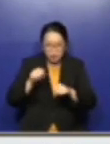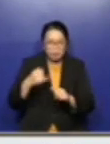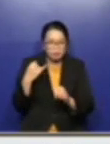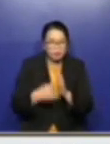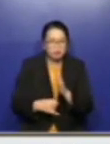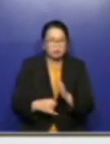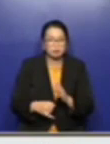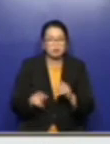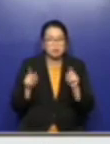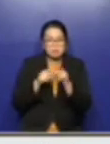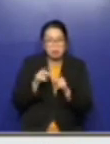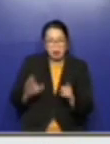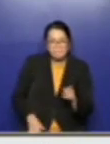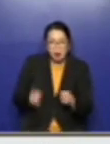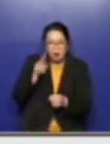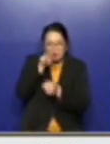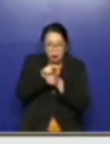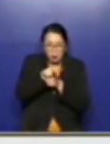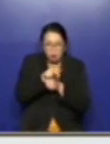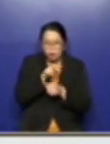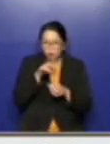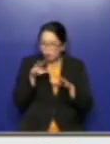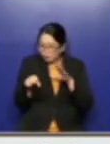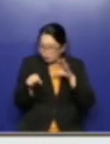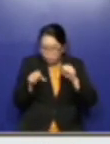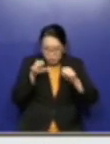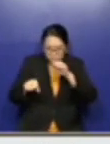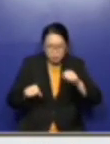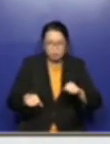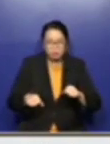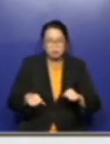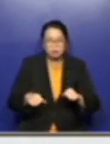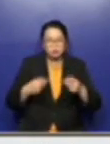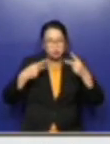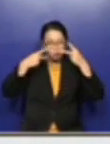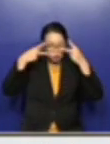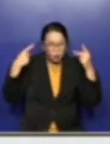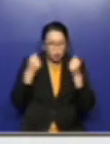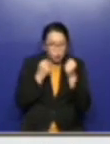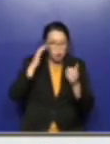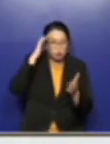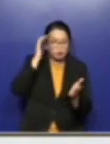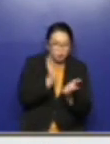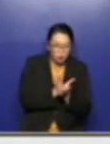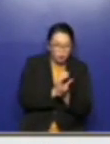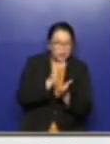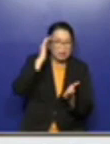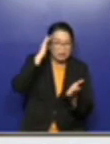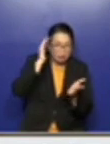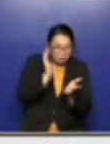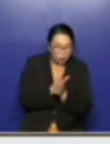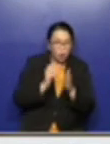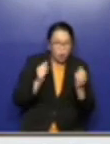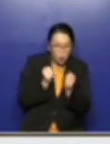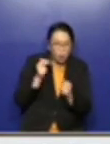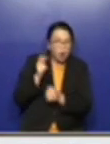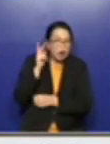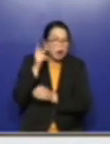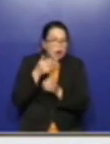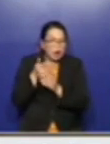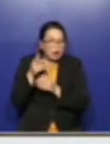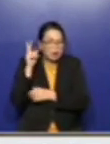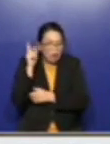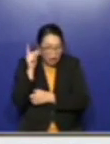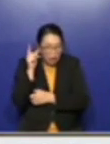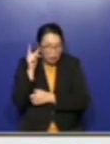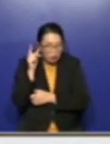เขาบอกว่าหรือไหมฮะท่านประธานครับโจรกลัวตำรวจตำรวจกลัวนักข่าวนักข่าวกลัวโจรเ